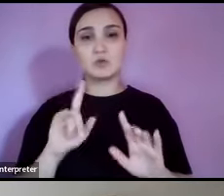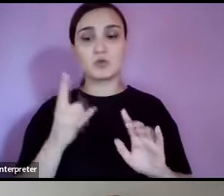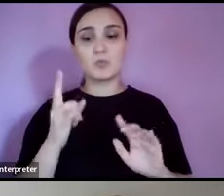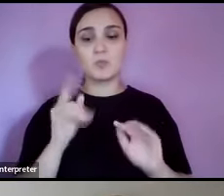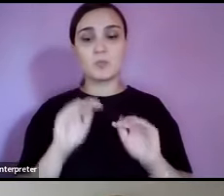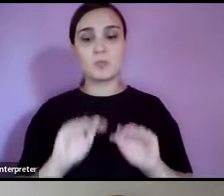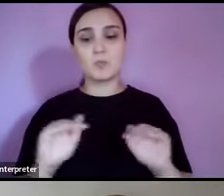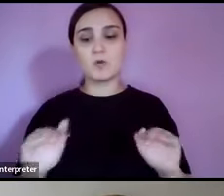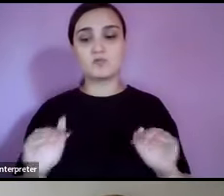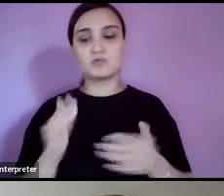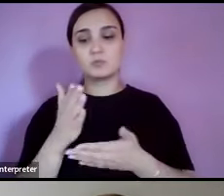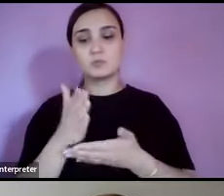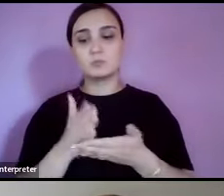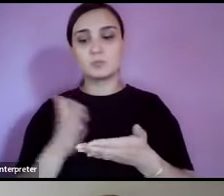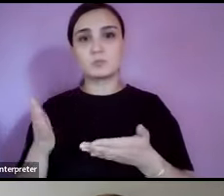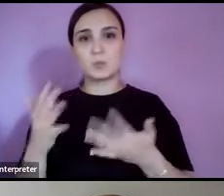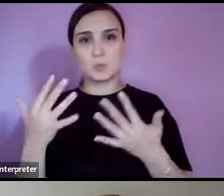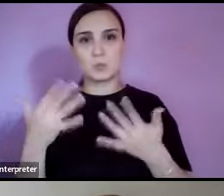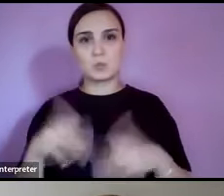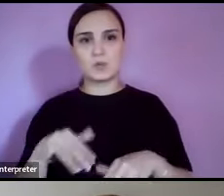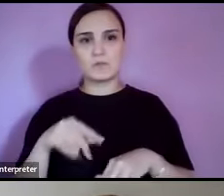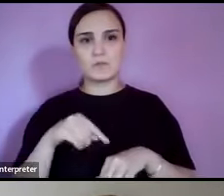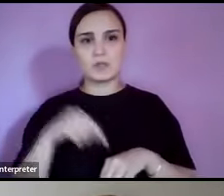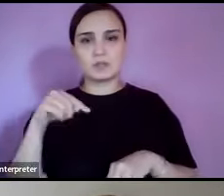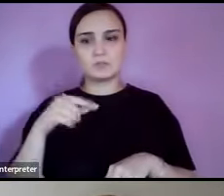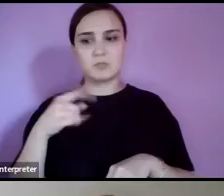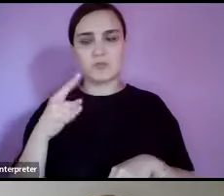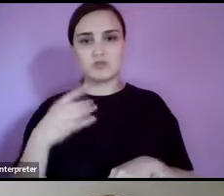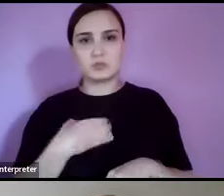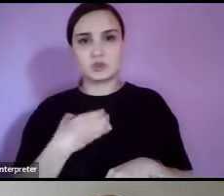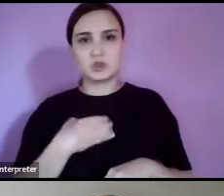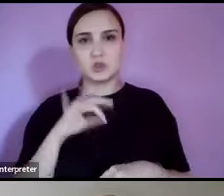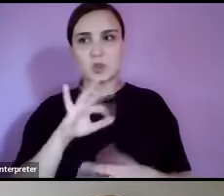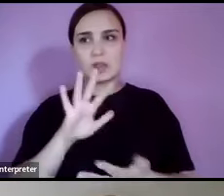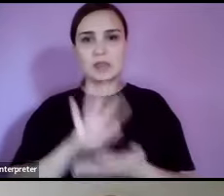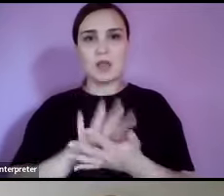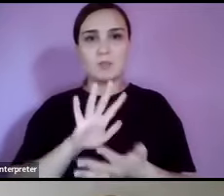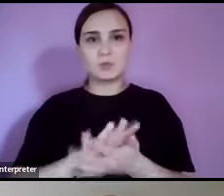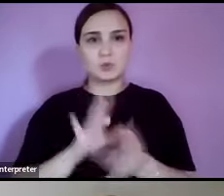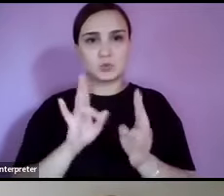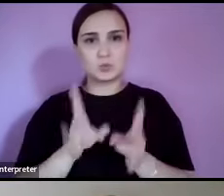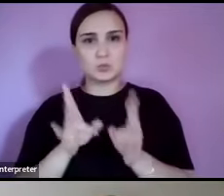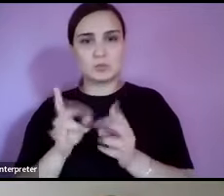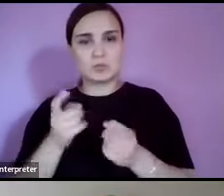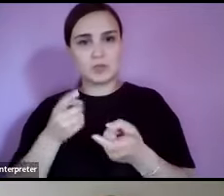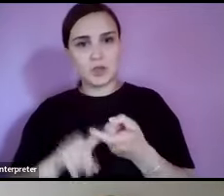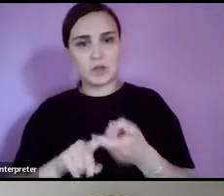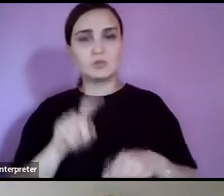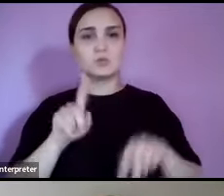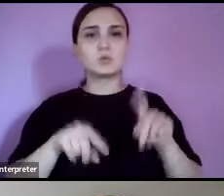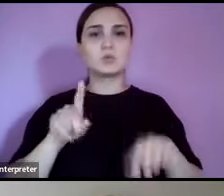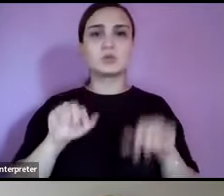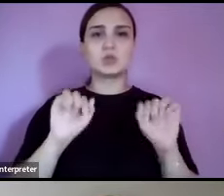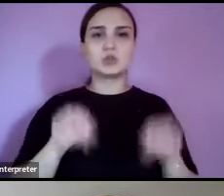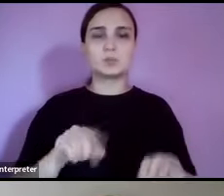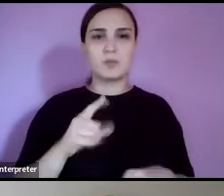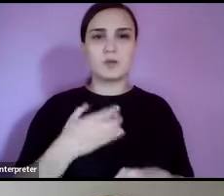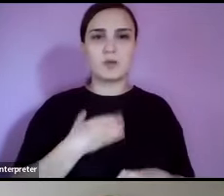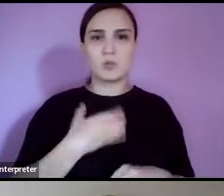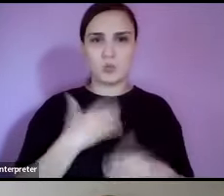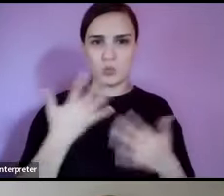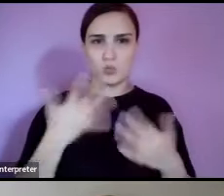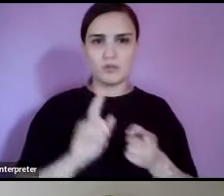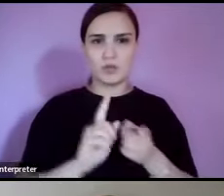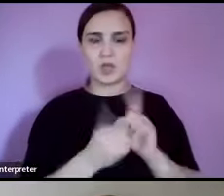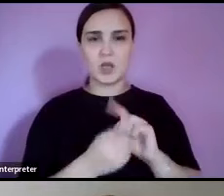ნაწილში შეიძლება ჩამოყალიბდა გამძაფრთა გარკვეული შიშები ამ დაბინძურებასთან დაკავშირებით. ზოგ შემთხვევაში შეიძლება ფობიაზე ვისაუბროთ, ზოგ